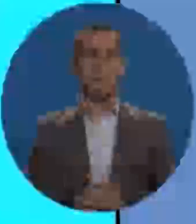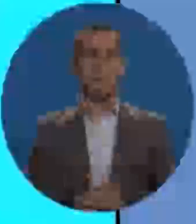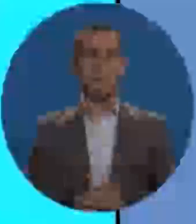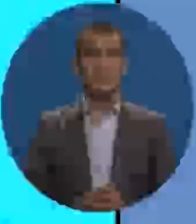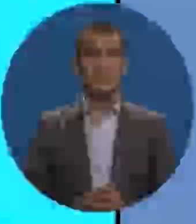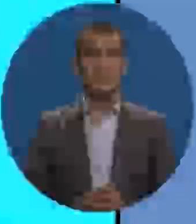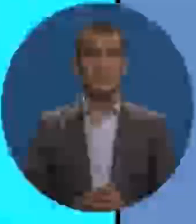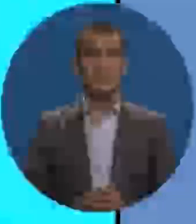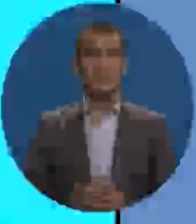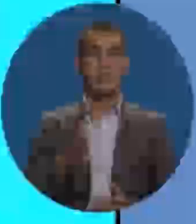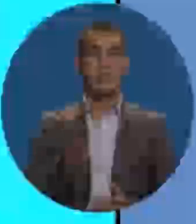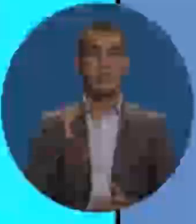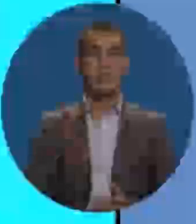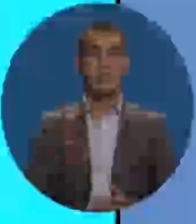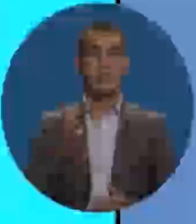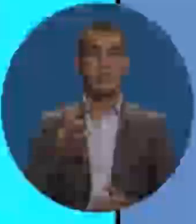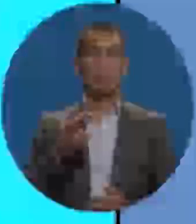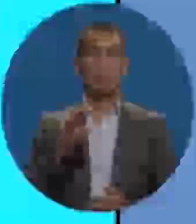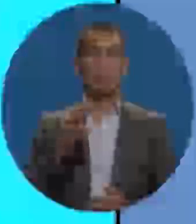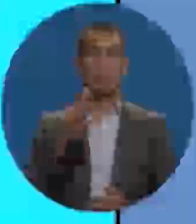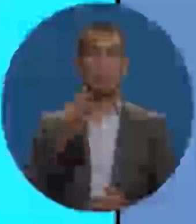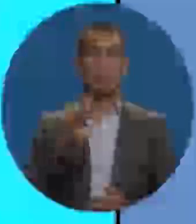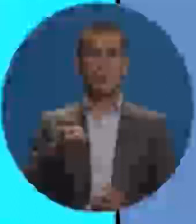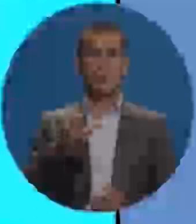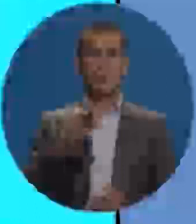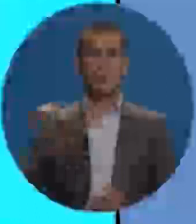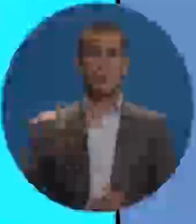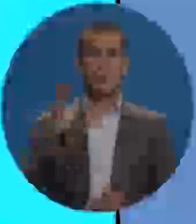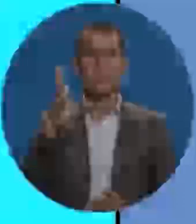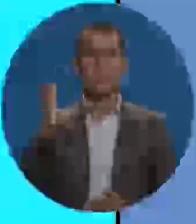900 000, бесінші 305.